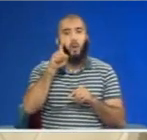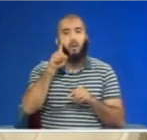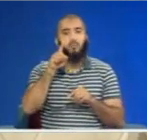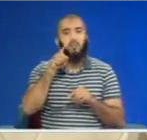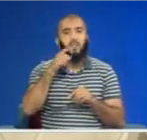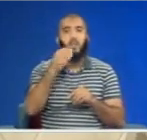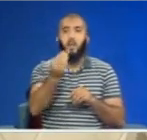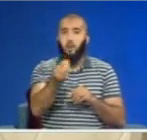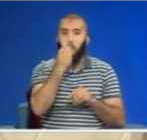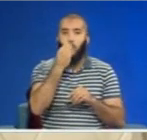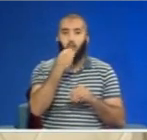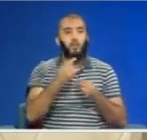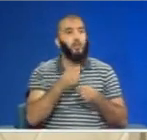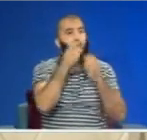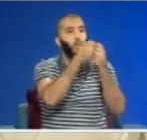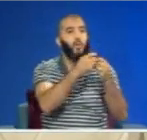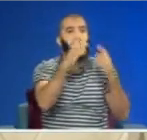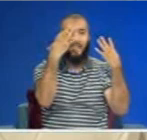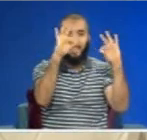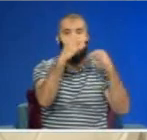فقط، هذا الذي عليه.